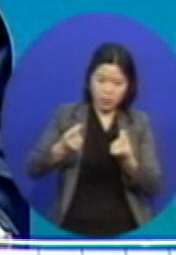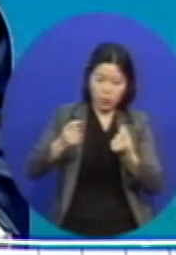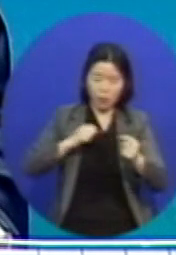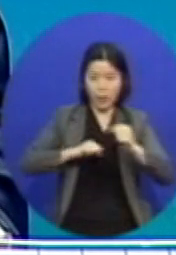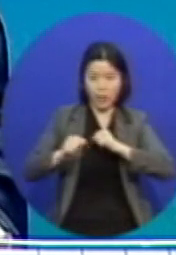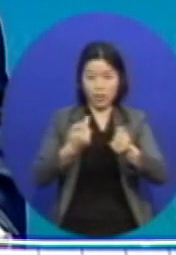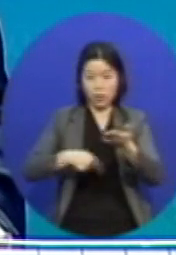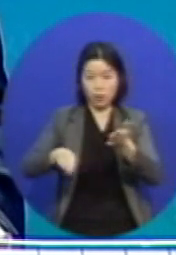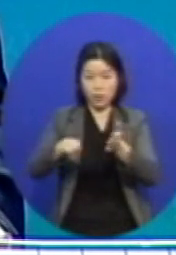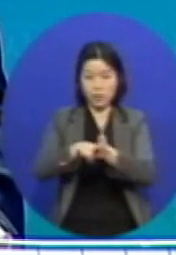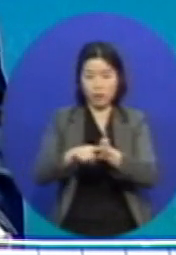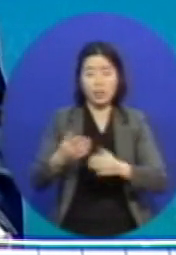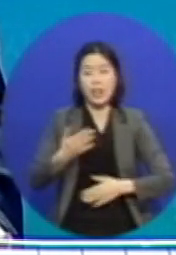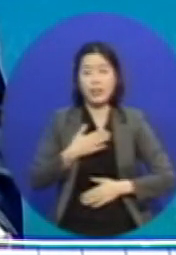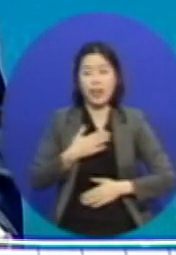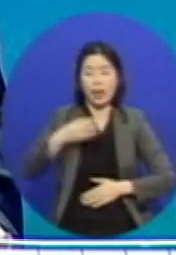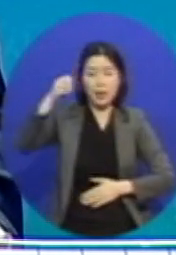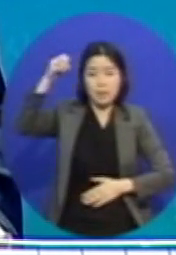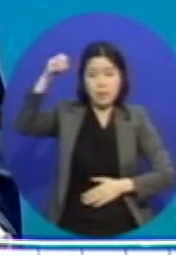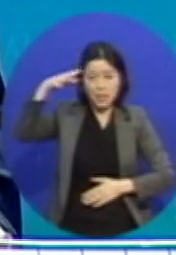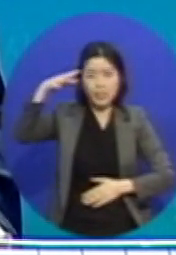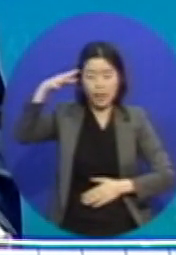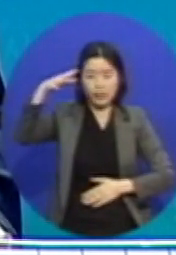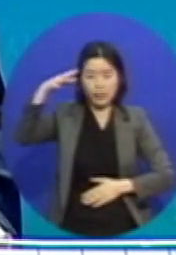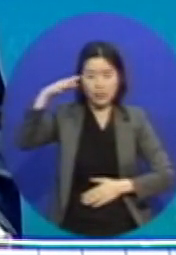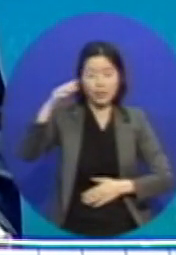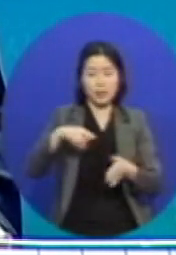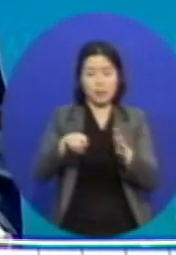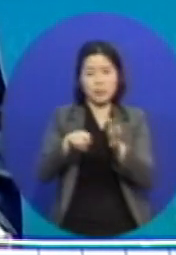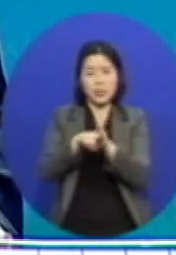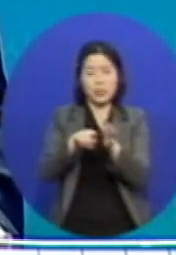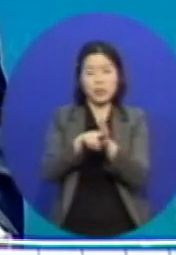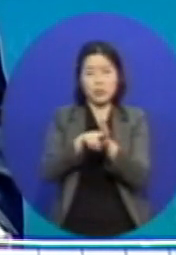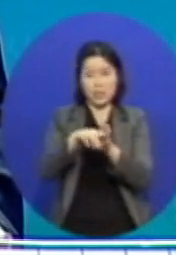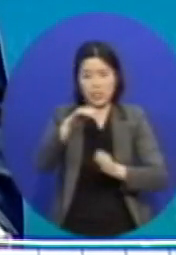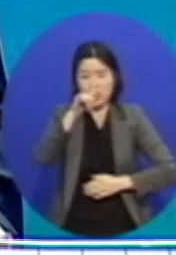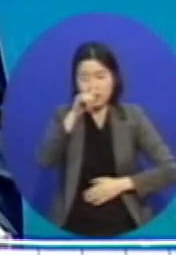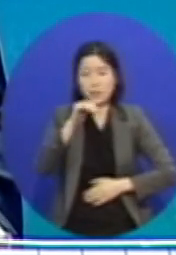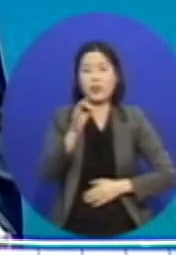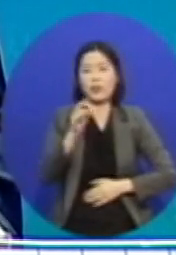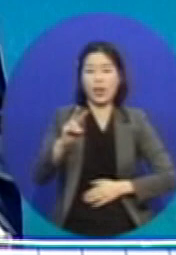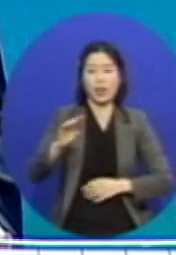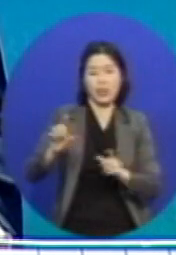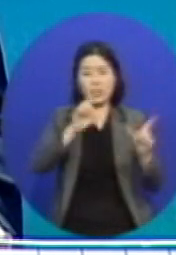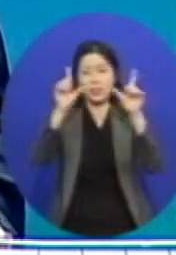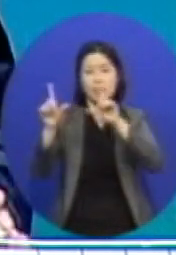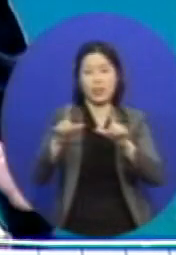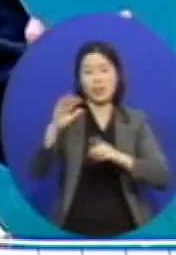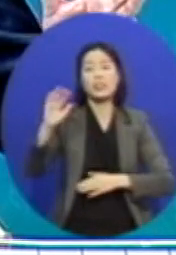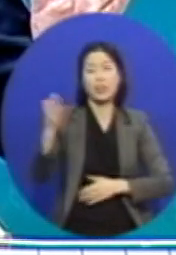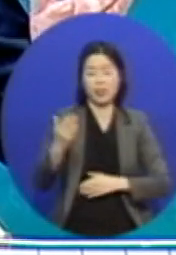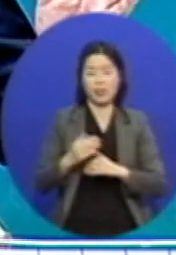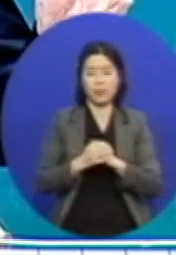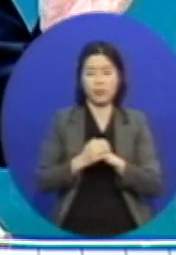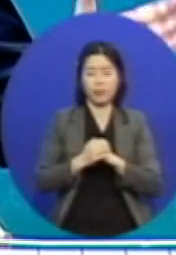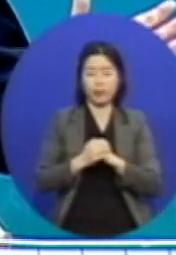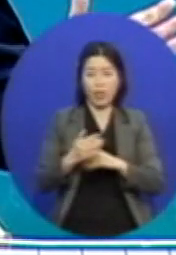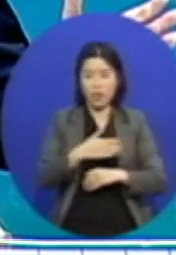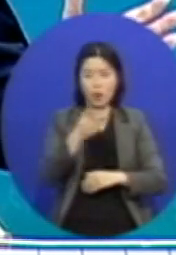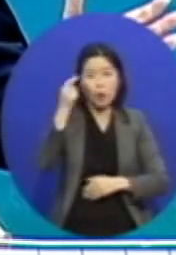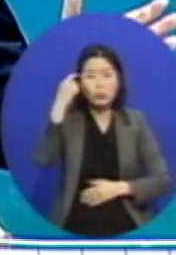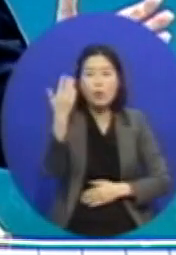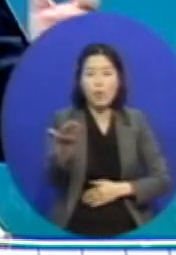내가 빛이 가고 믿어야 그래서 그렇게 사라지게 되는 겁니다 그러면 여러분들에게 제가